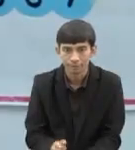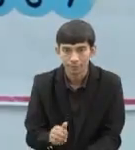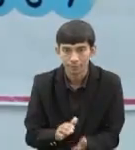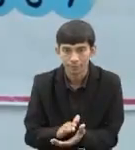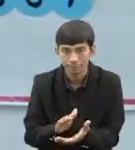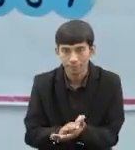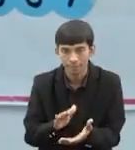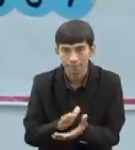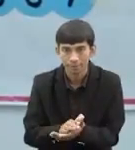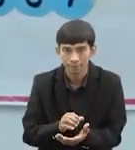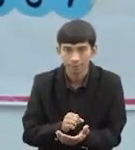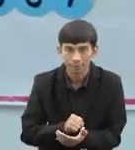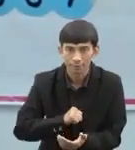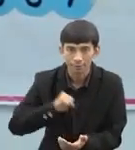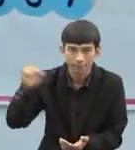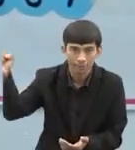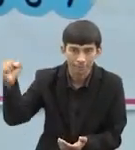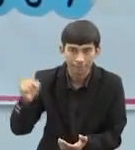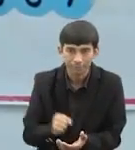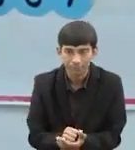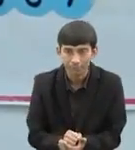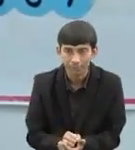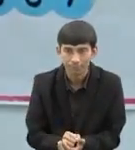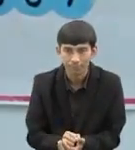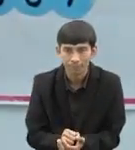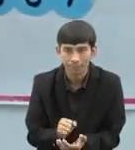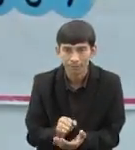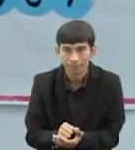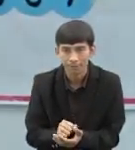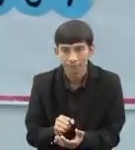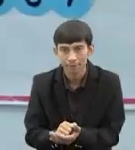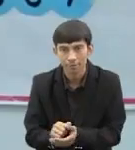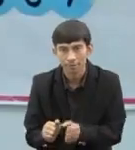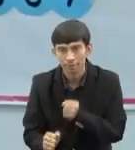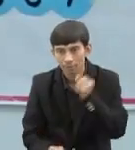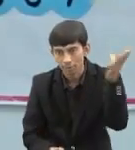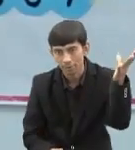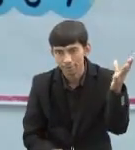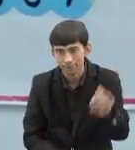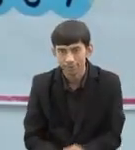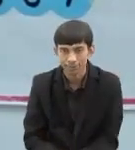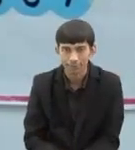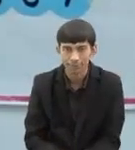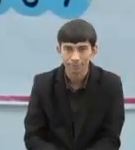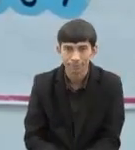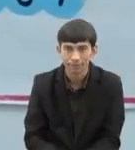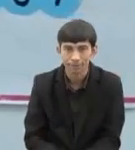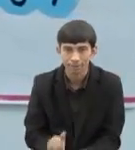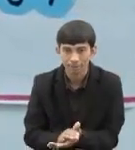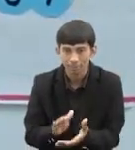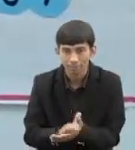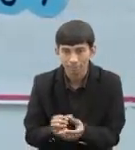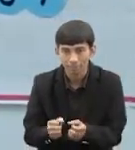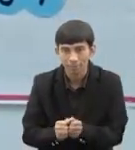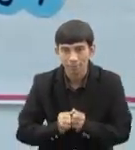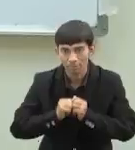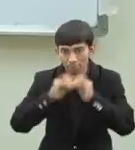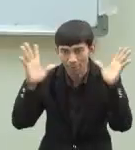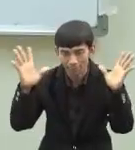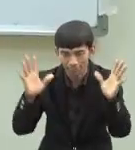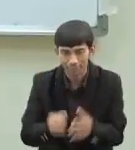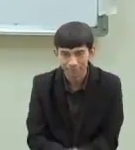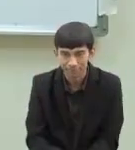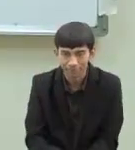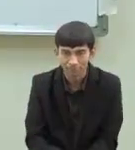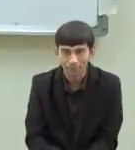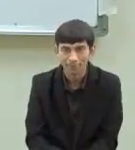cứ rọc chún môi pí bầy bừng môi pí bầy bừng môi